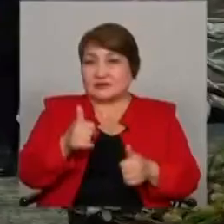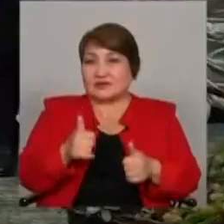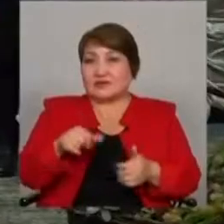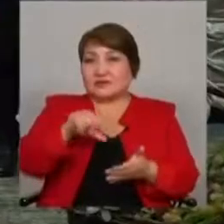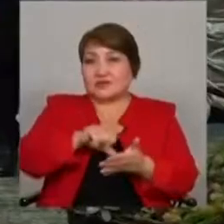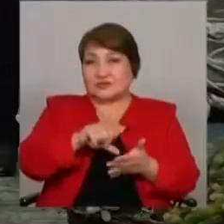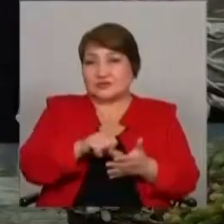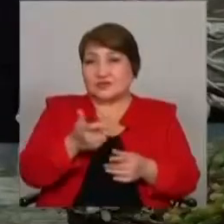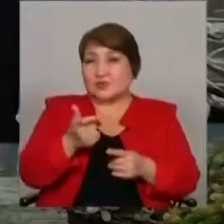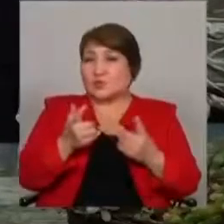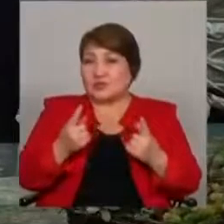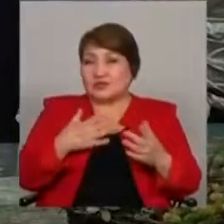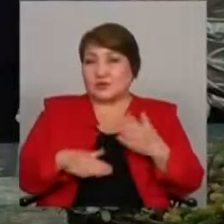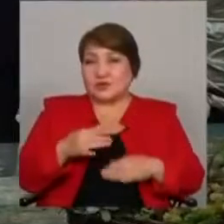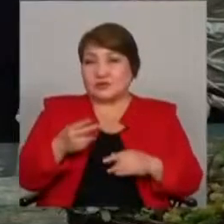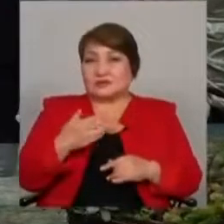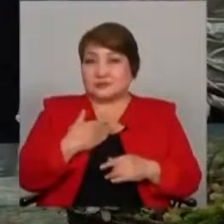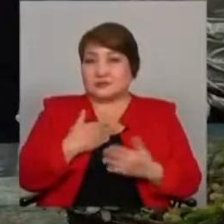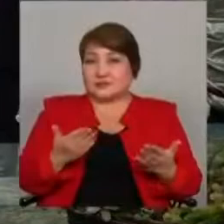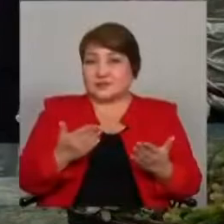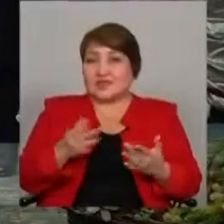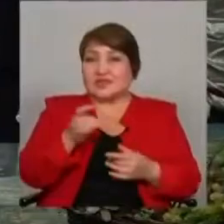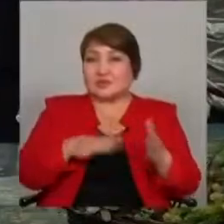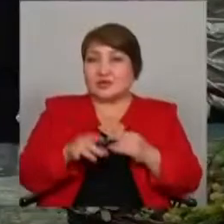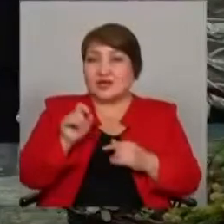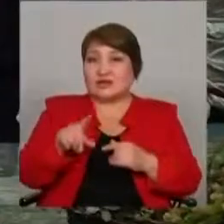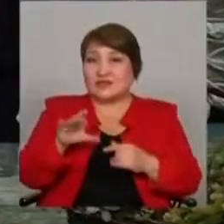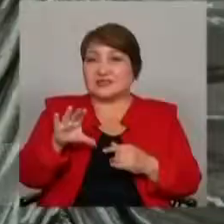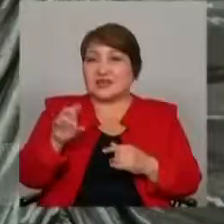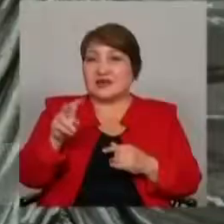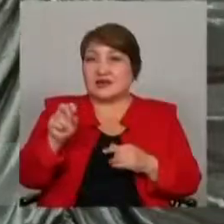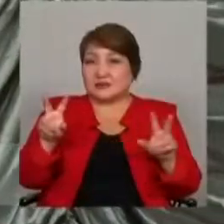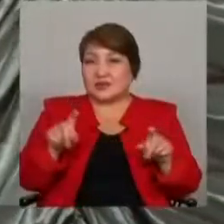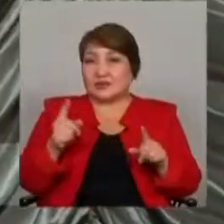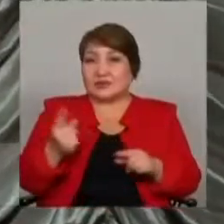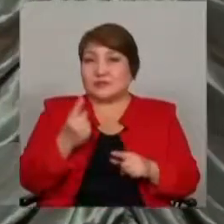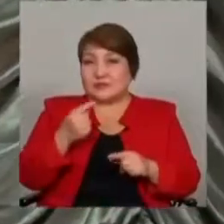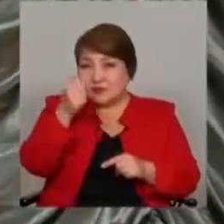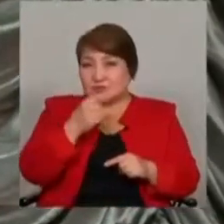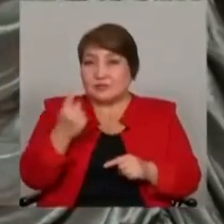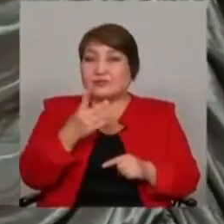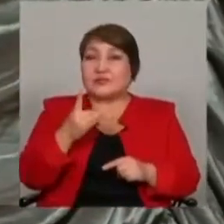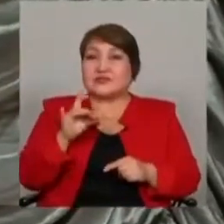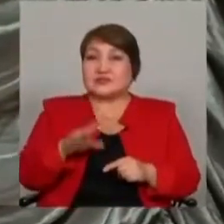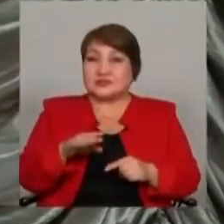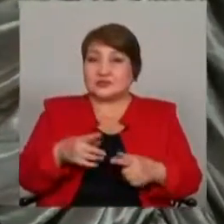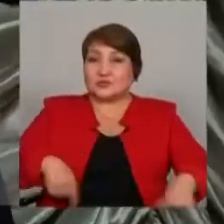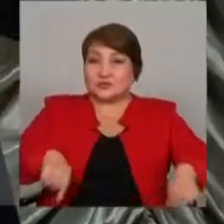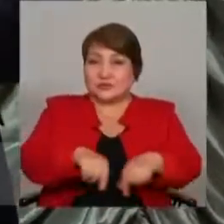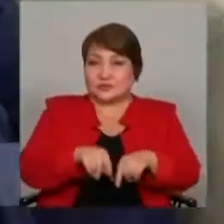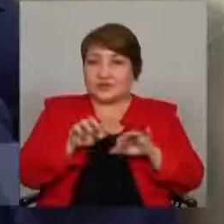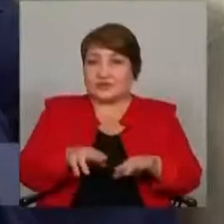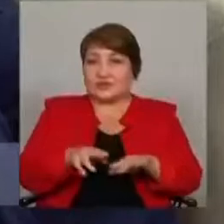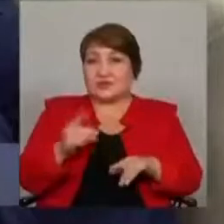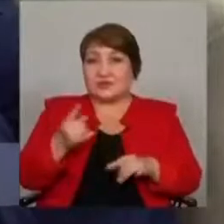üşin. Respublikalıq Altın Saqa bayqauı biyıl birinşi ret uyumdastırılıp otır. İş-şara bir günde dünyaya kelgen